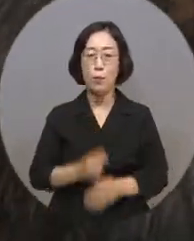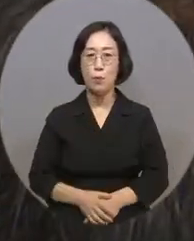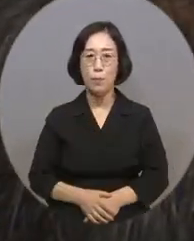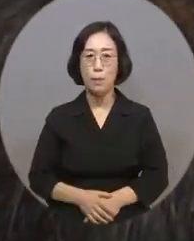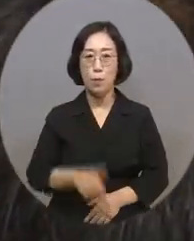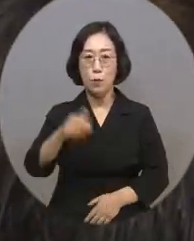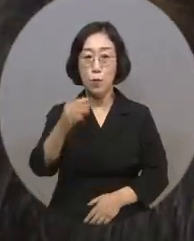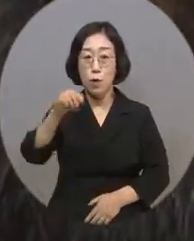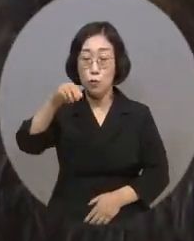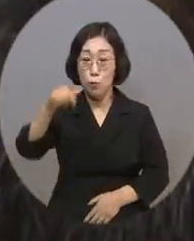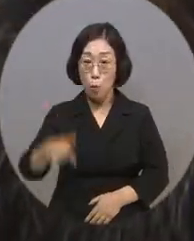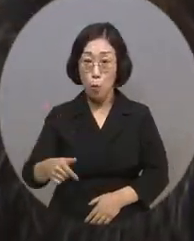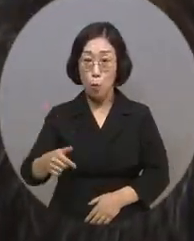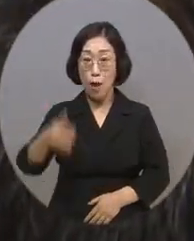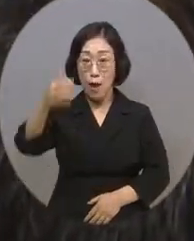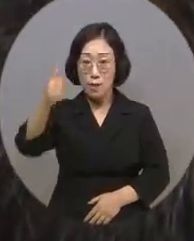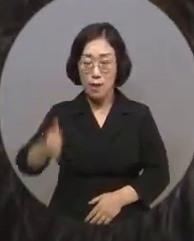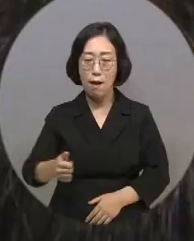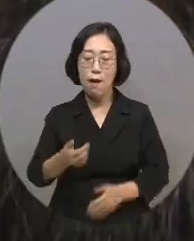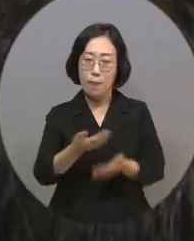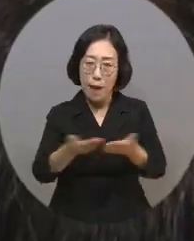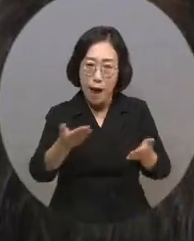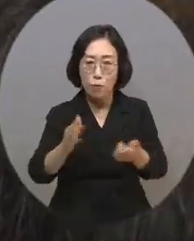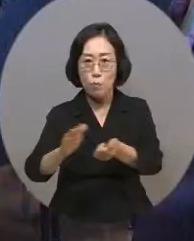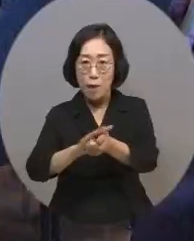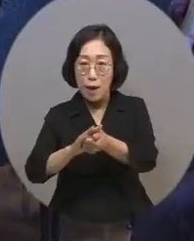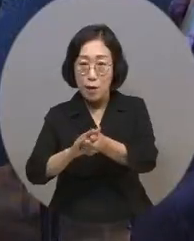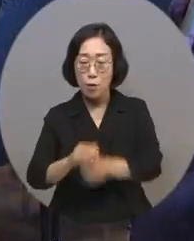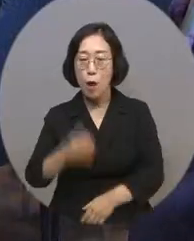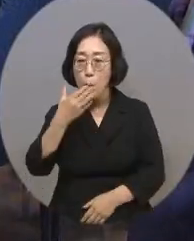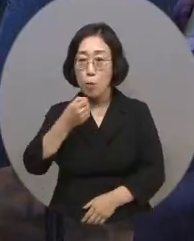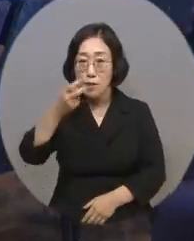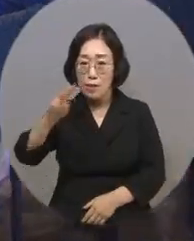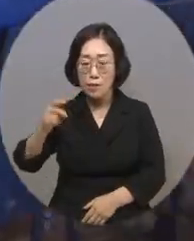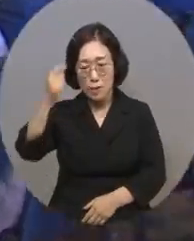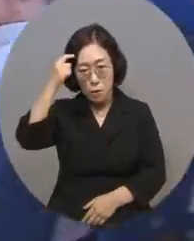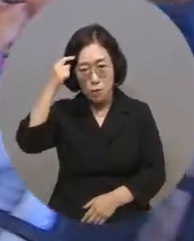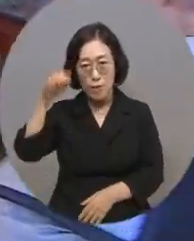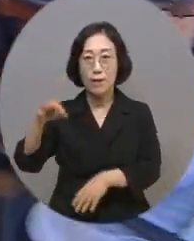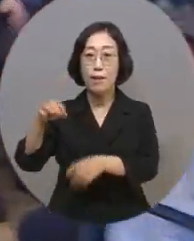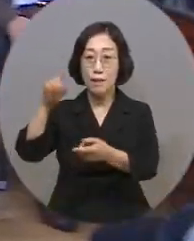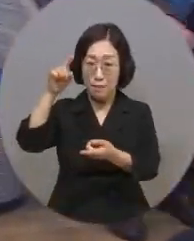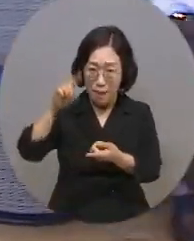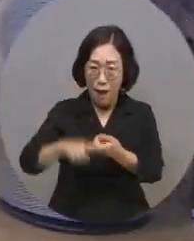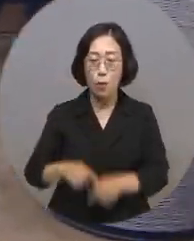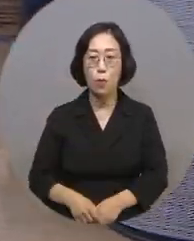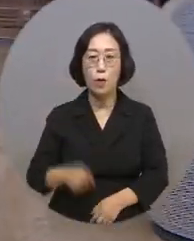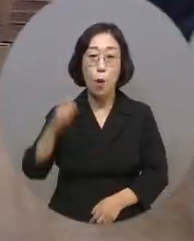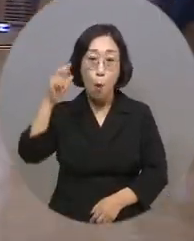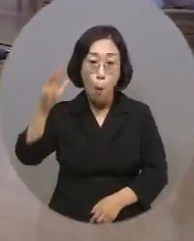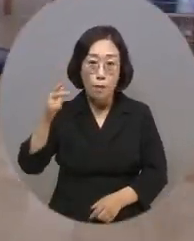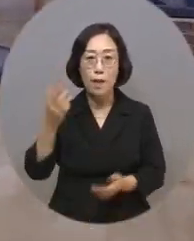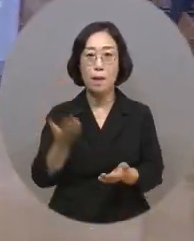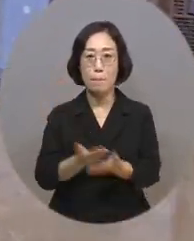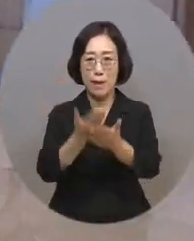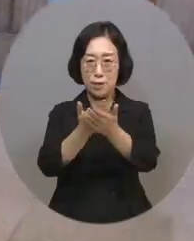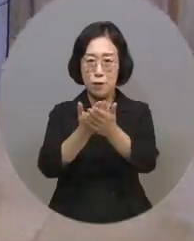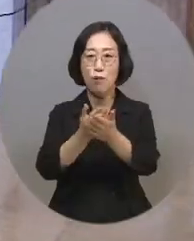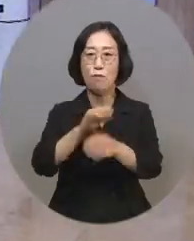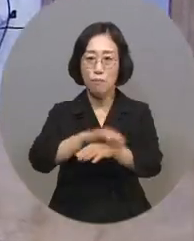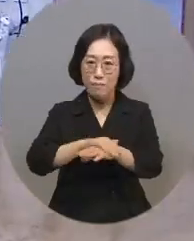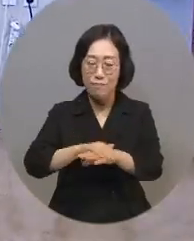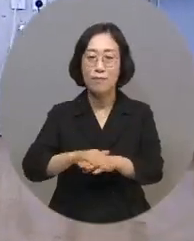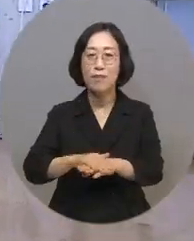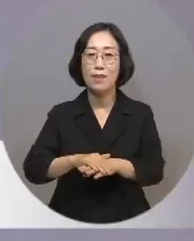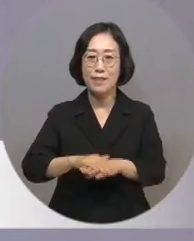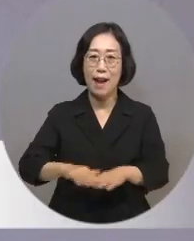최규옥 회장은 나눔과 배려를 실천하는 복지TV의 정신과 함께 써노호텔의 발전을 약속하며 감사 인사를